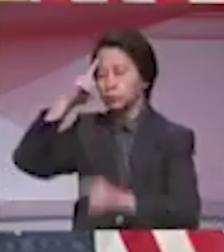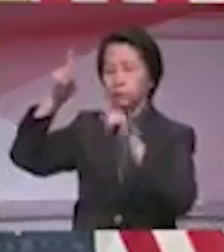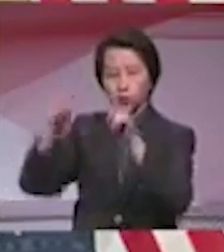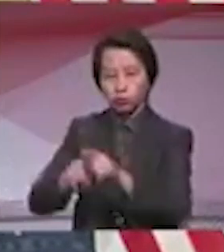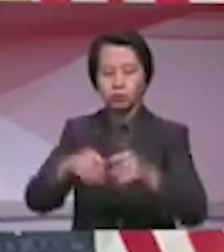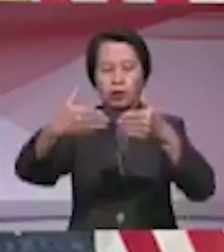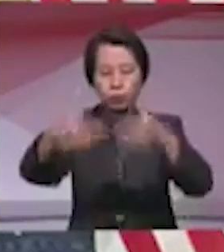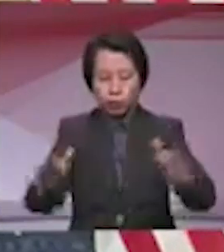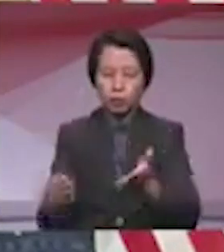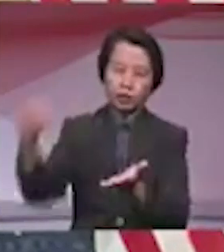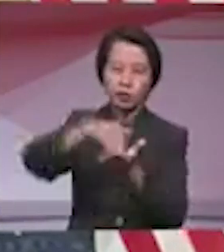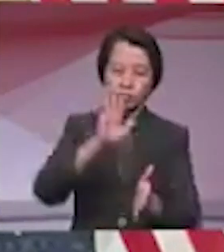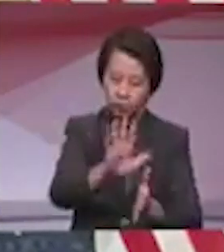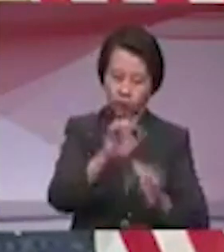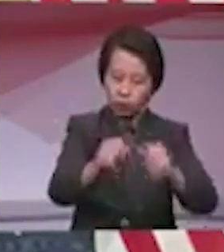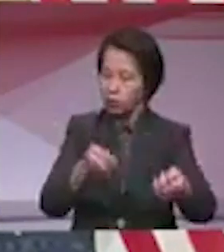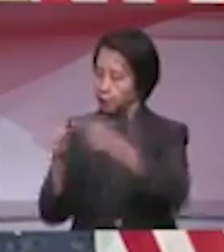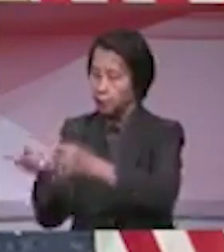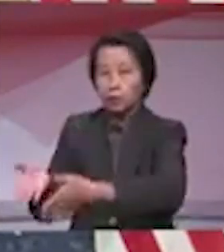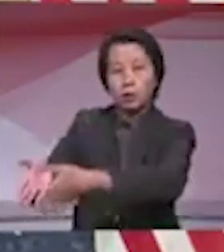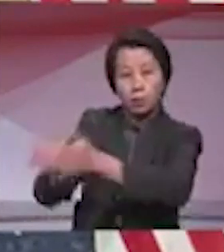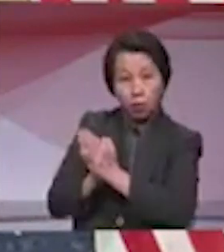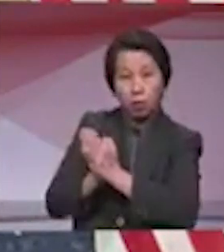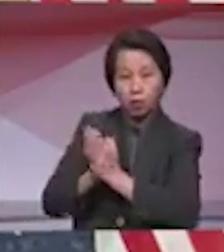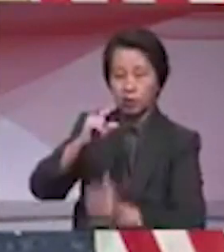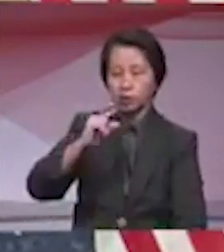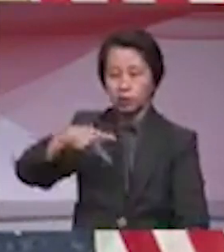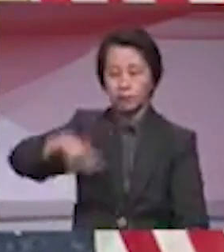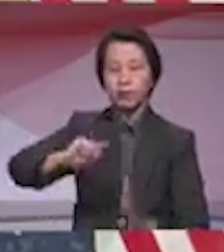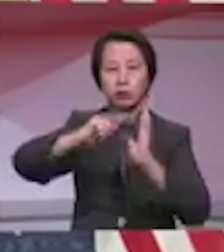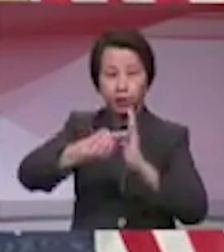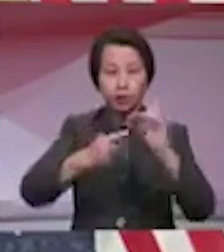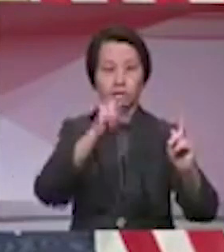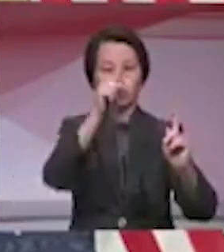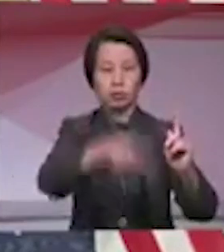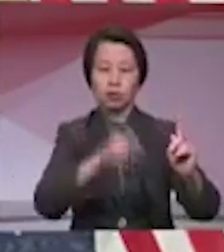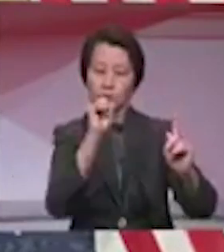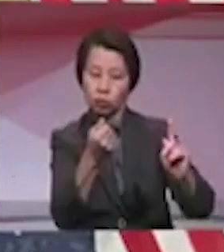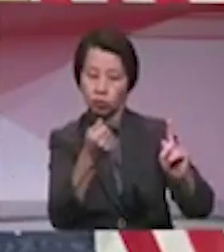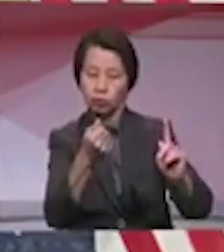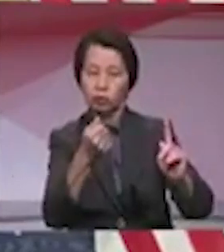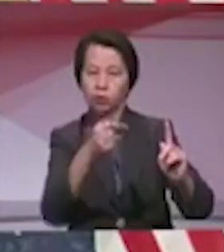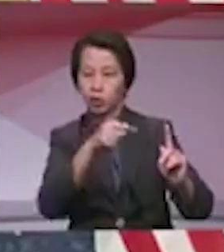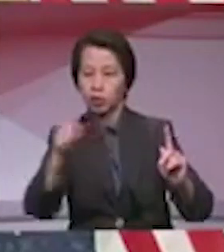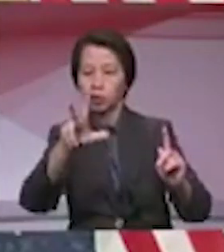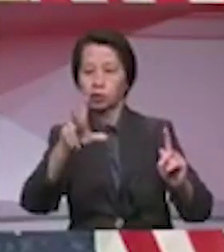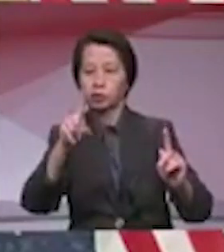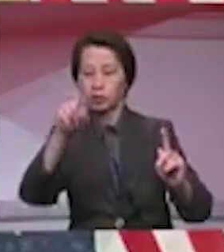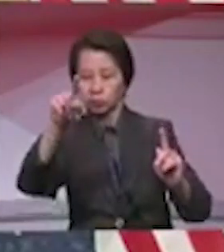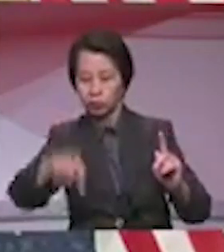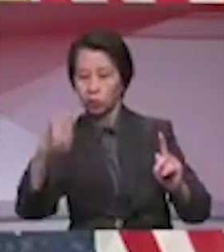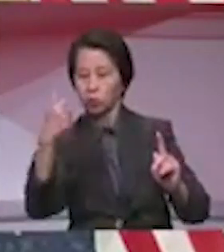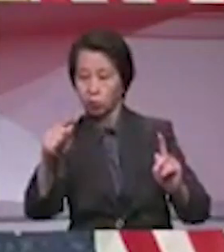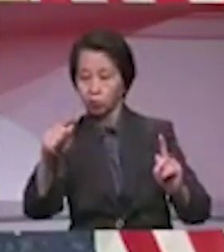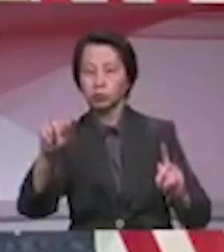untuk membuka semula permohonan GKP mulai 1 Oktober hingga 31 Oktober